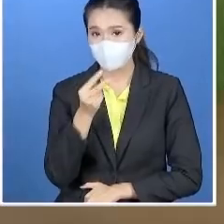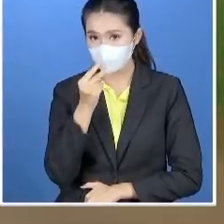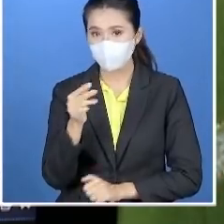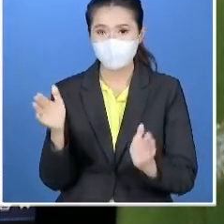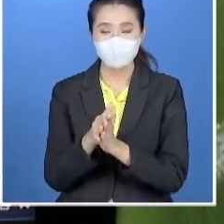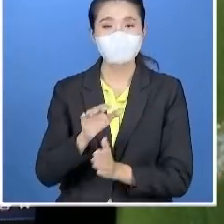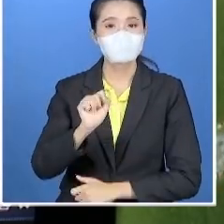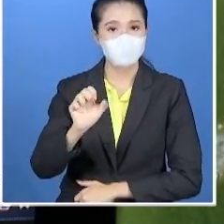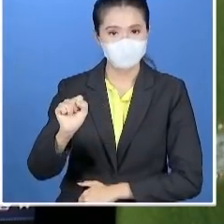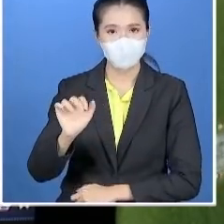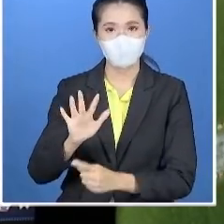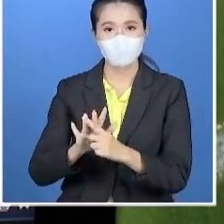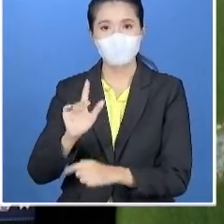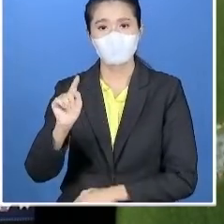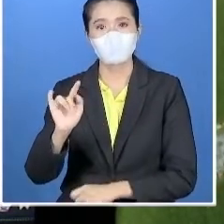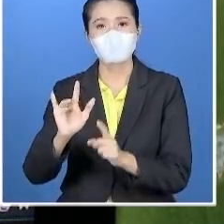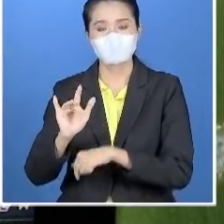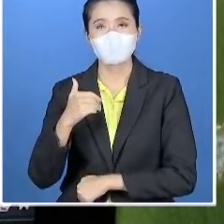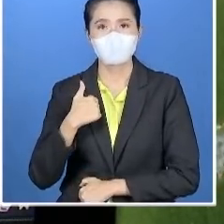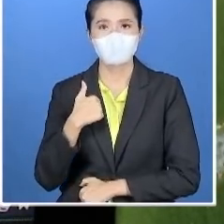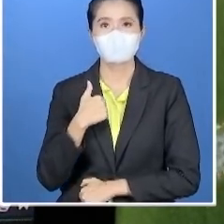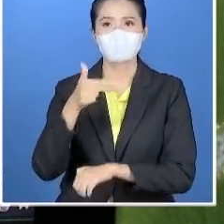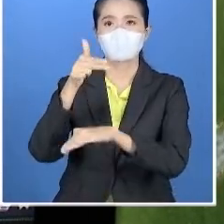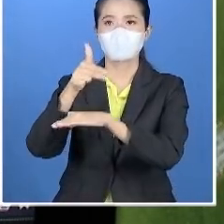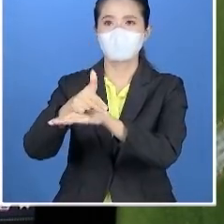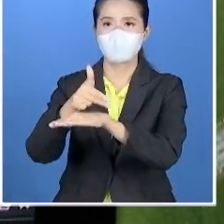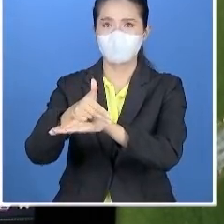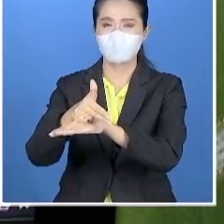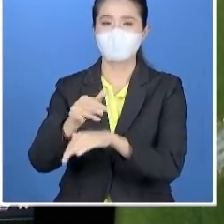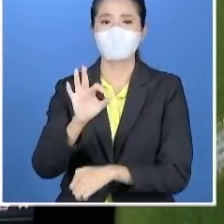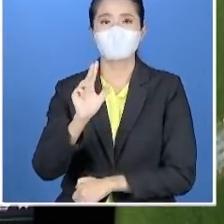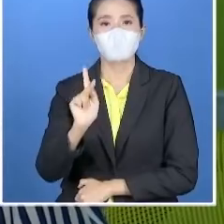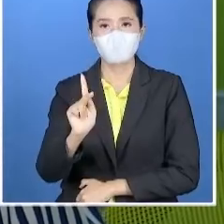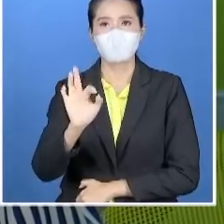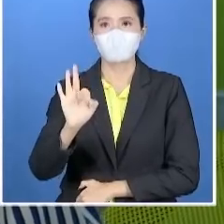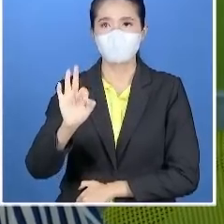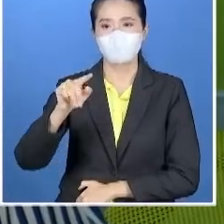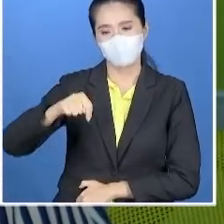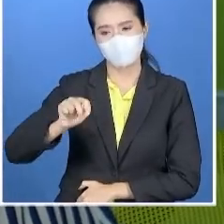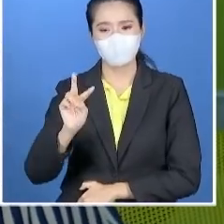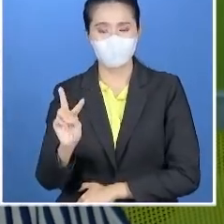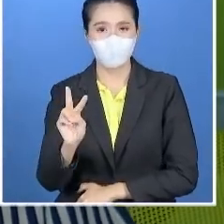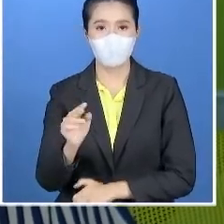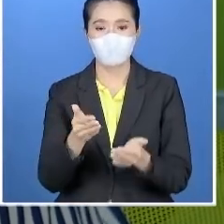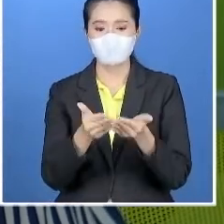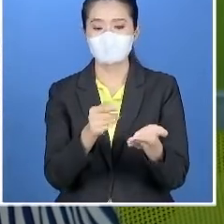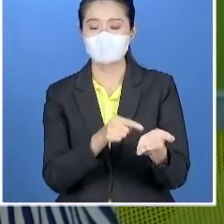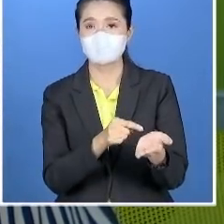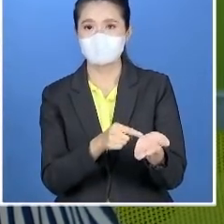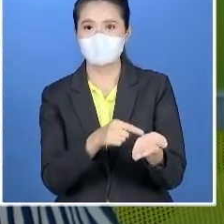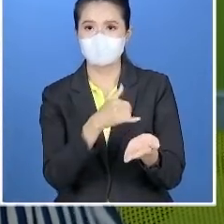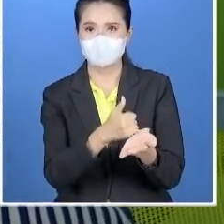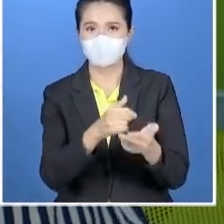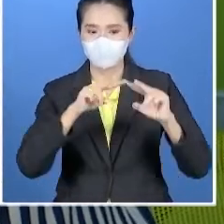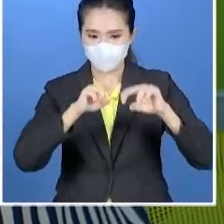ไปกับสสเต้จุดแรกก็คือกล้องวงจรปิดพิกัดกฟผ.บางกลวยส่วนท้ายเรืออันเนี้ยเขาวิเคราะ